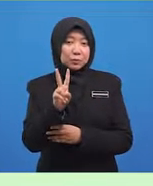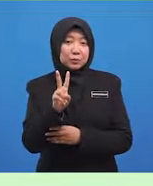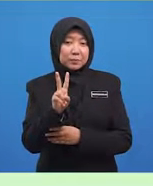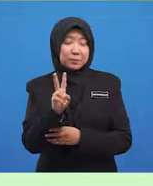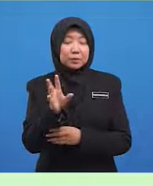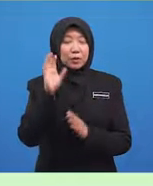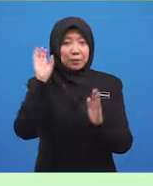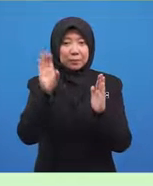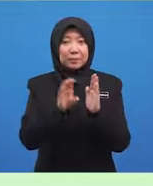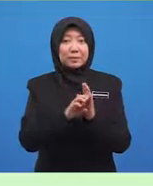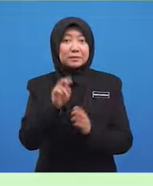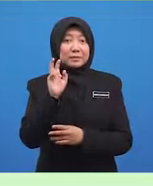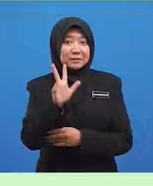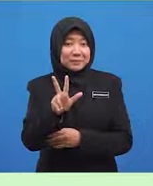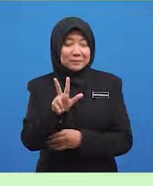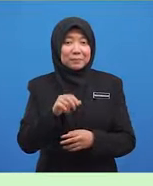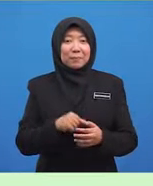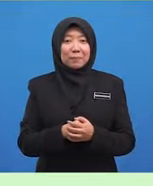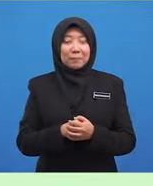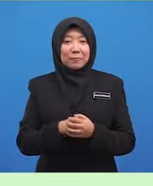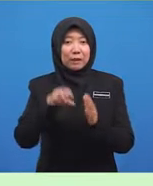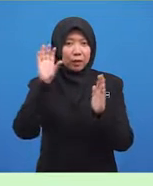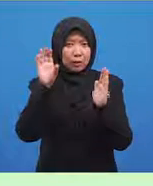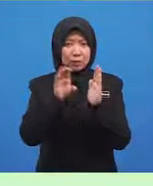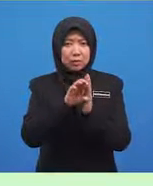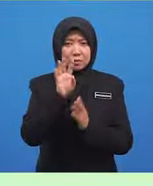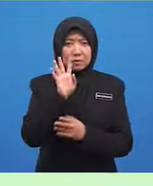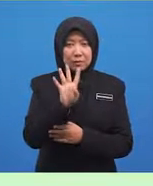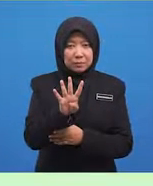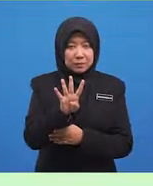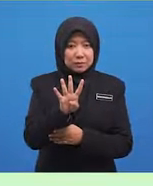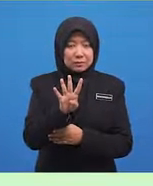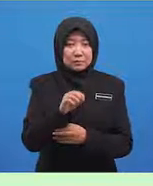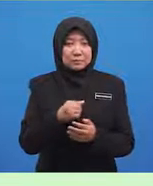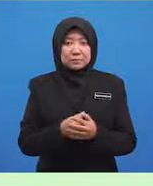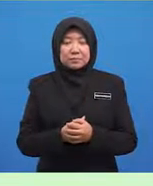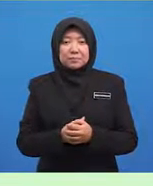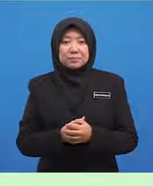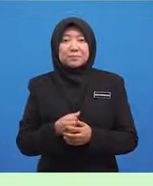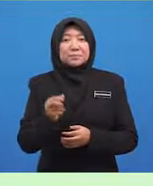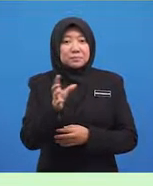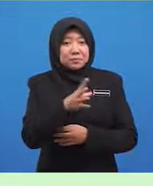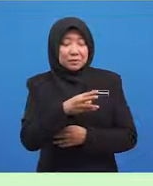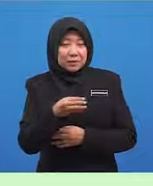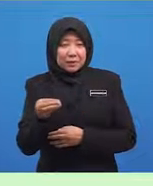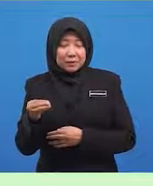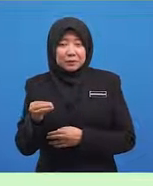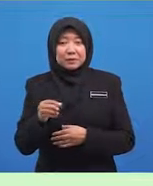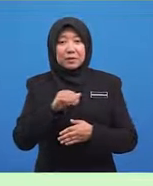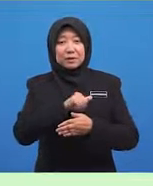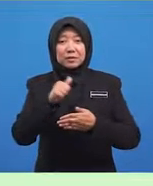gambar ketiga, gambar keempat, dan yang